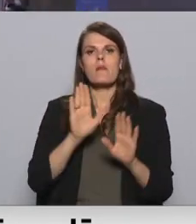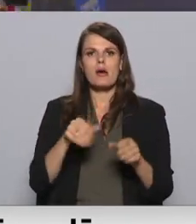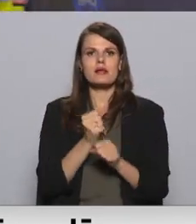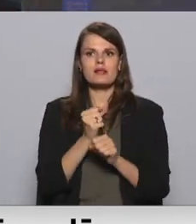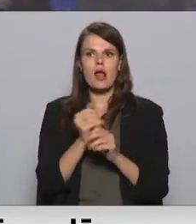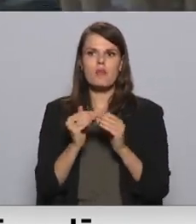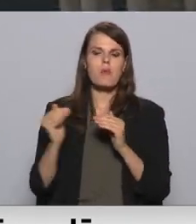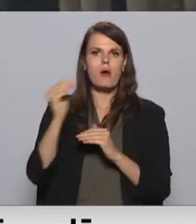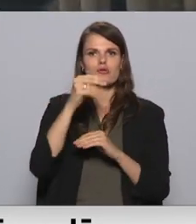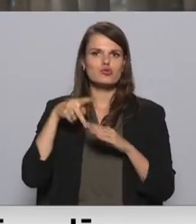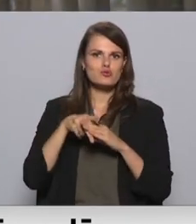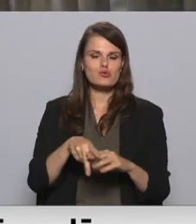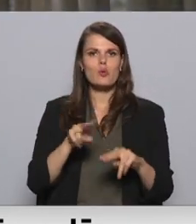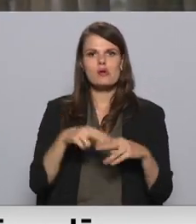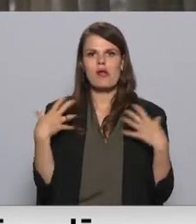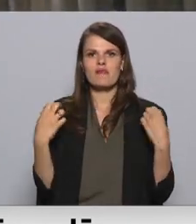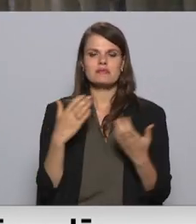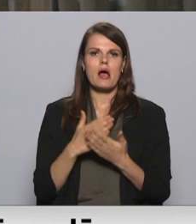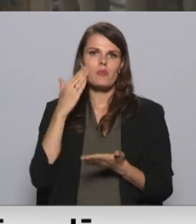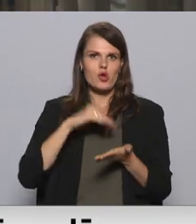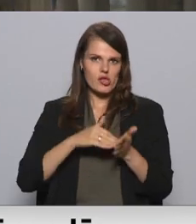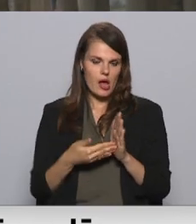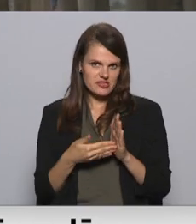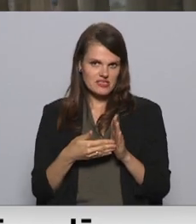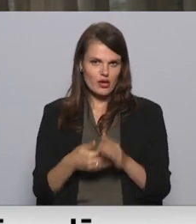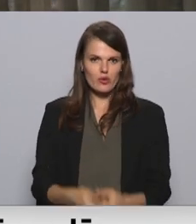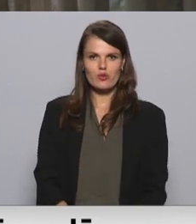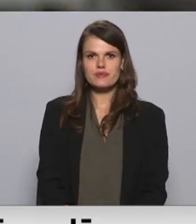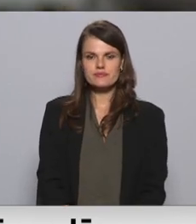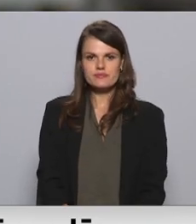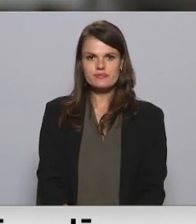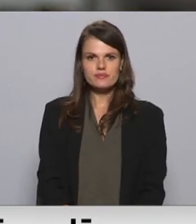paaugstinātas slodzes un veselības apdraudējuma apstākļos. Dāvids Frenefelds, Latvijas televīzija.